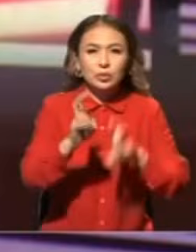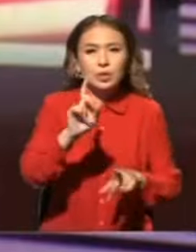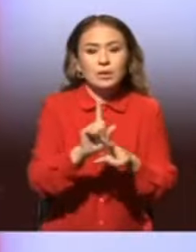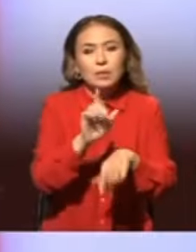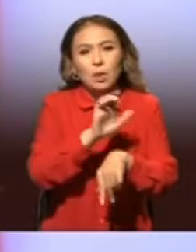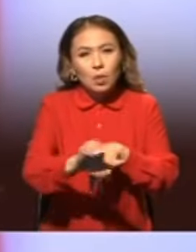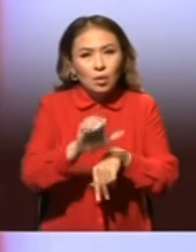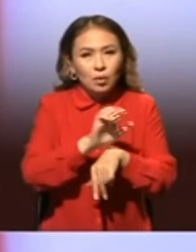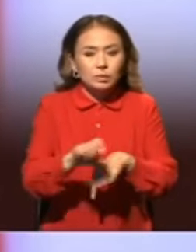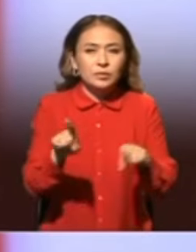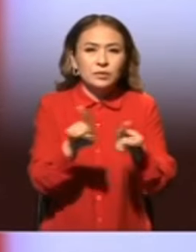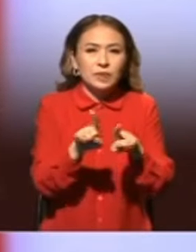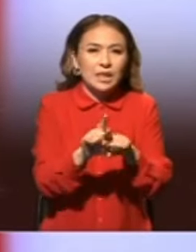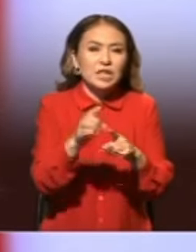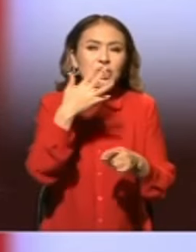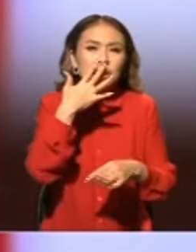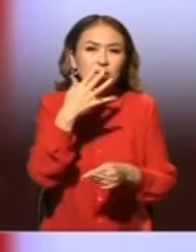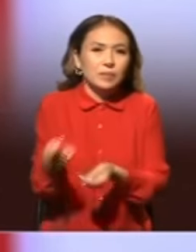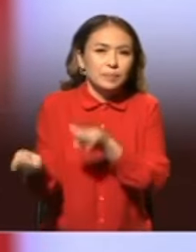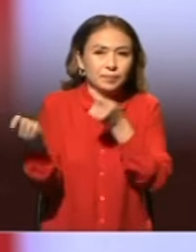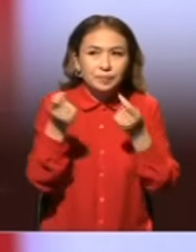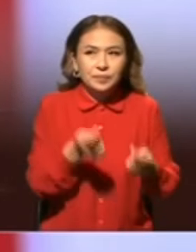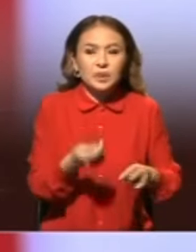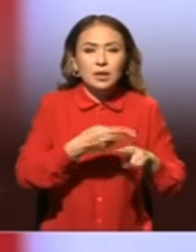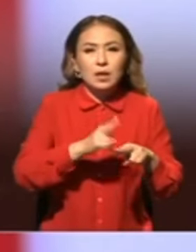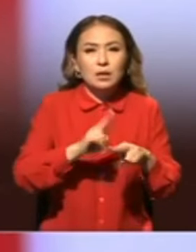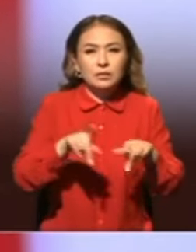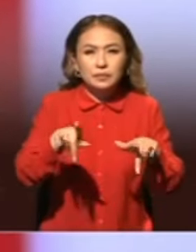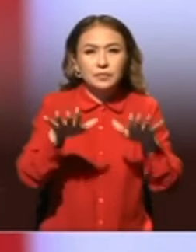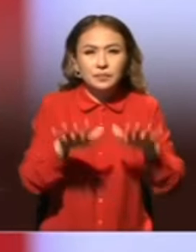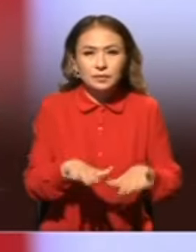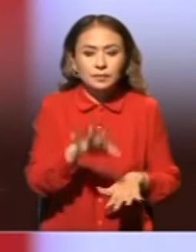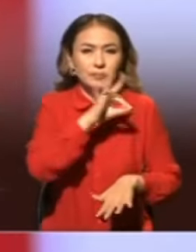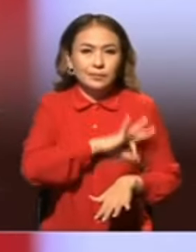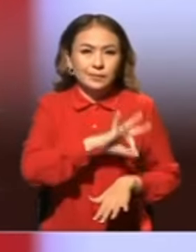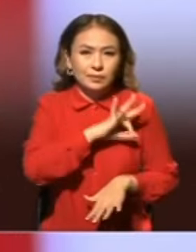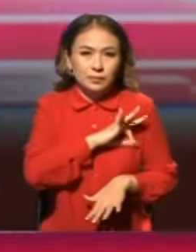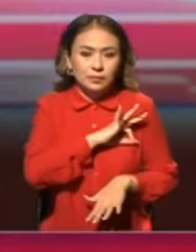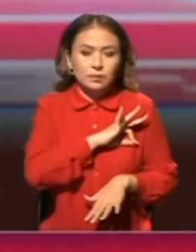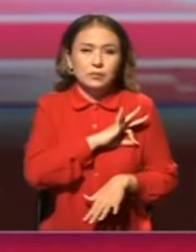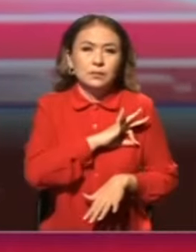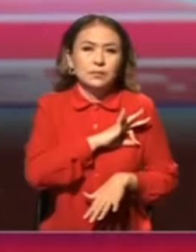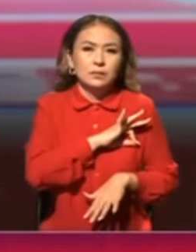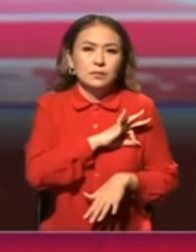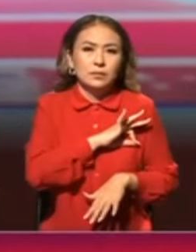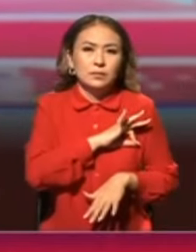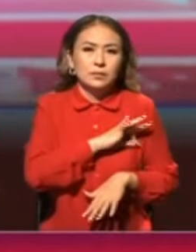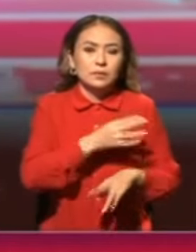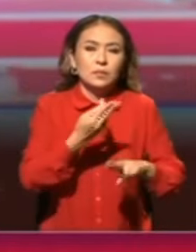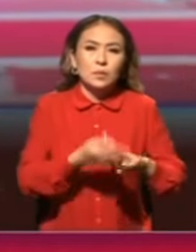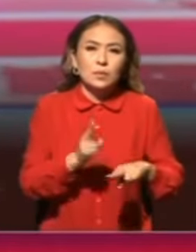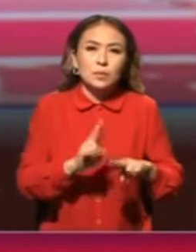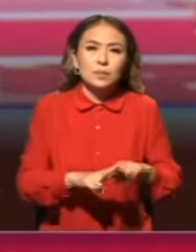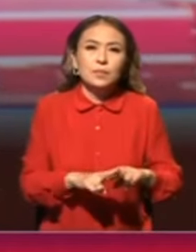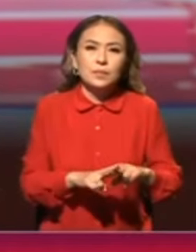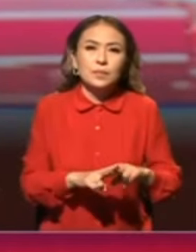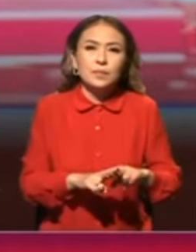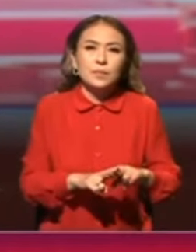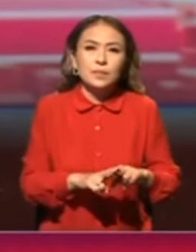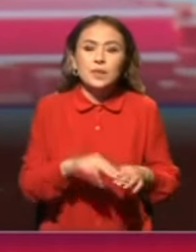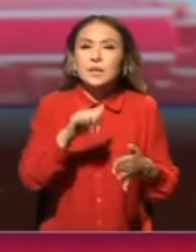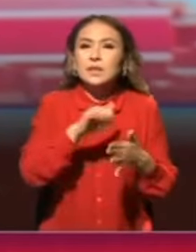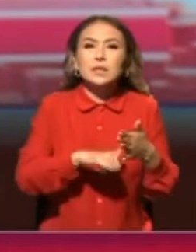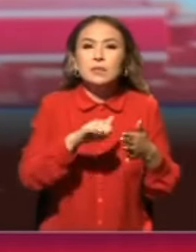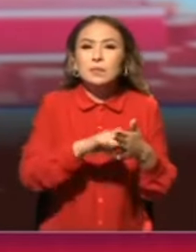шығаратын кәсіпорындарға шетелден бидай кіргізген оларға тиімдірек. Да. Олар